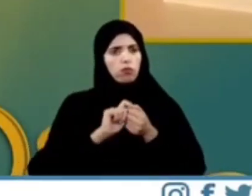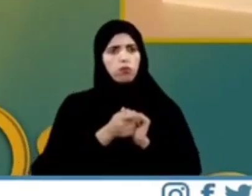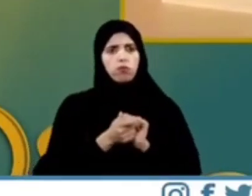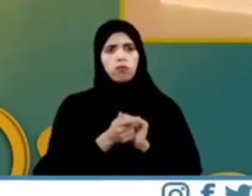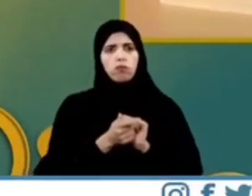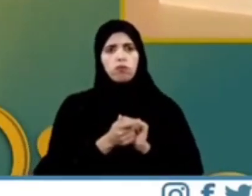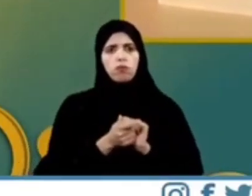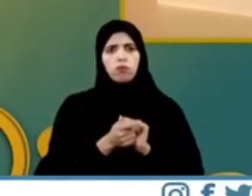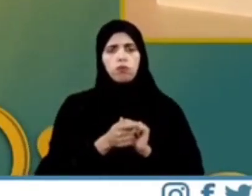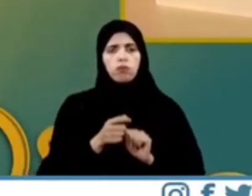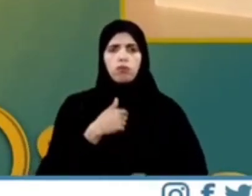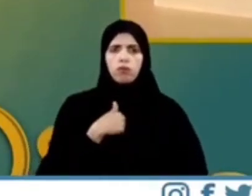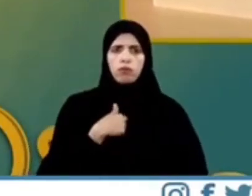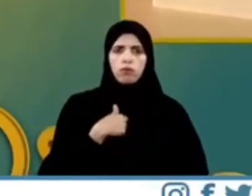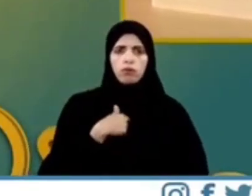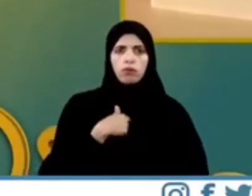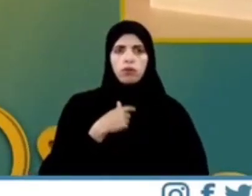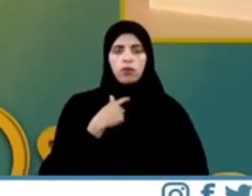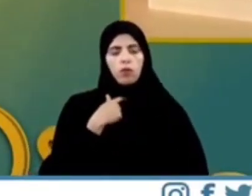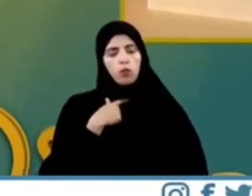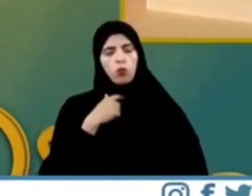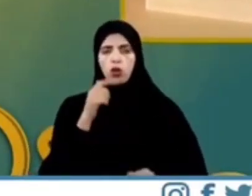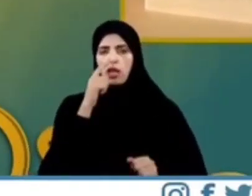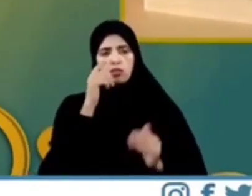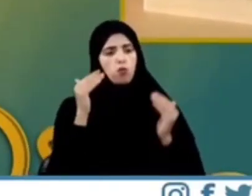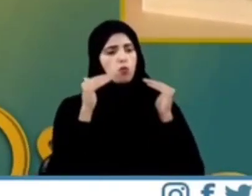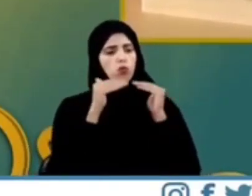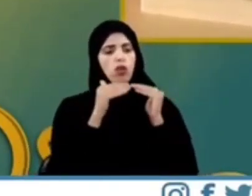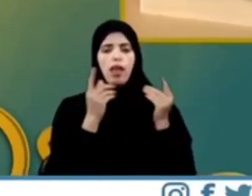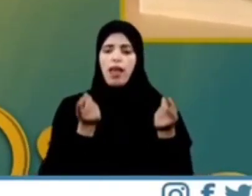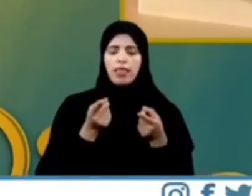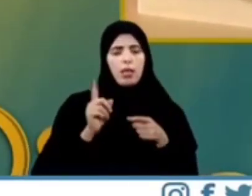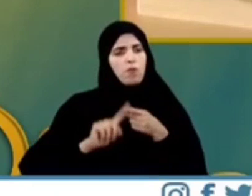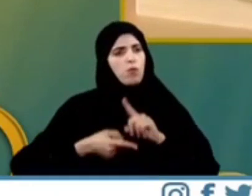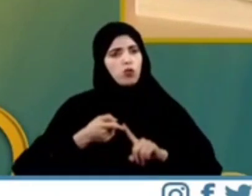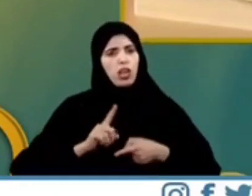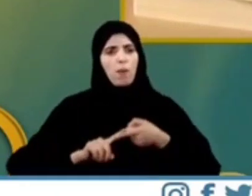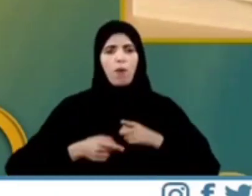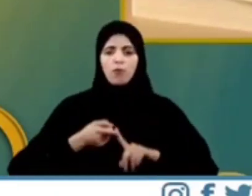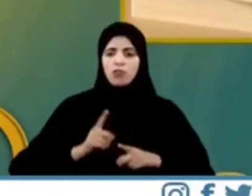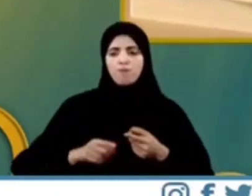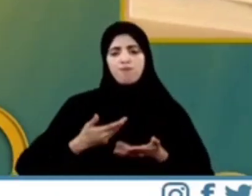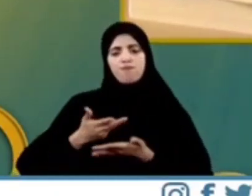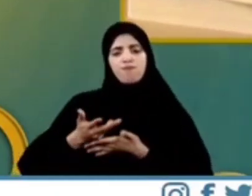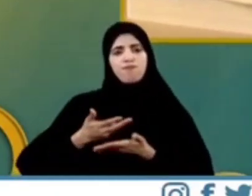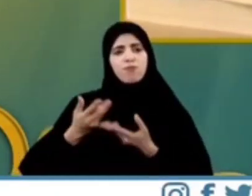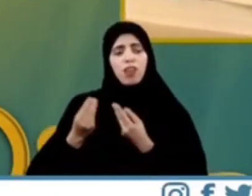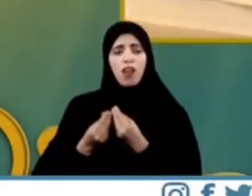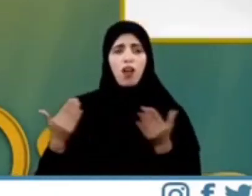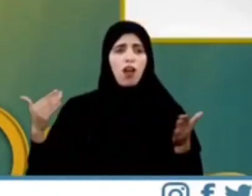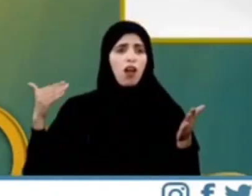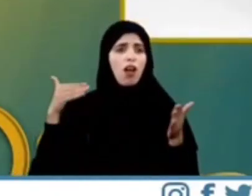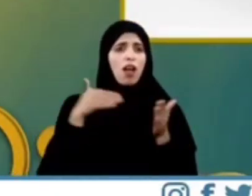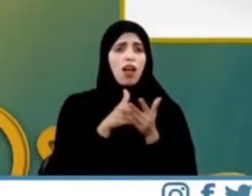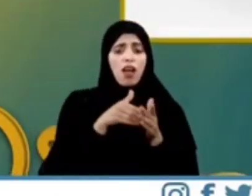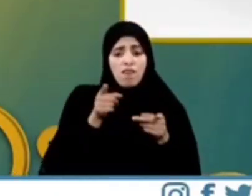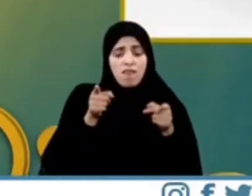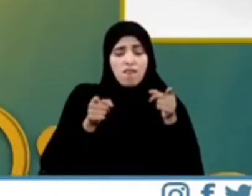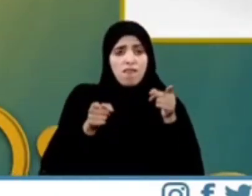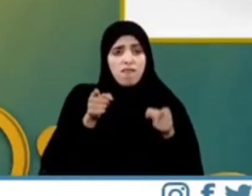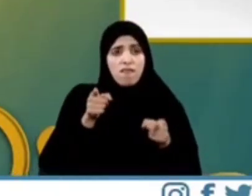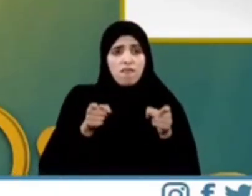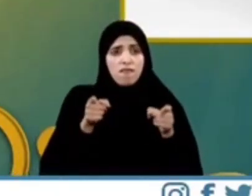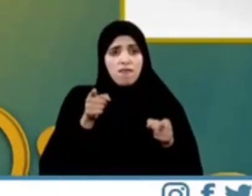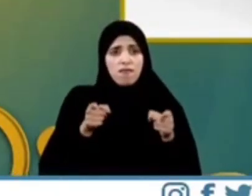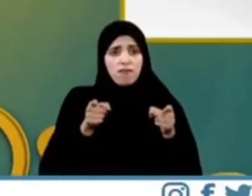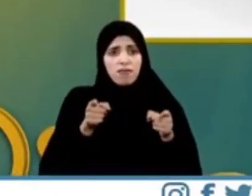كنت معمل لها تسويق، يعني ما مشكلة. إلى ما وصلنا إلى مرحلة، يعني